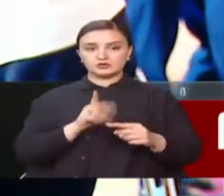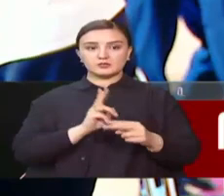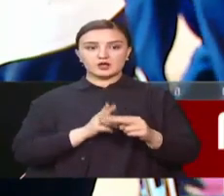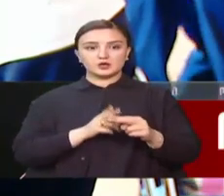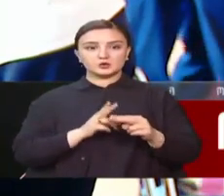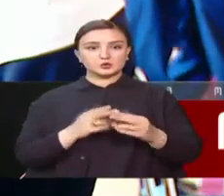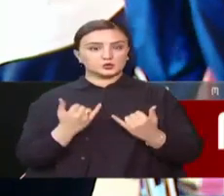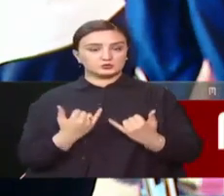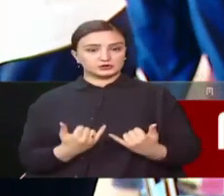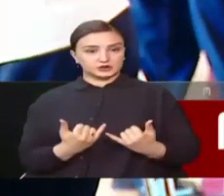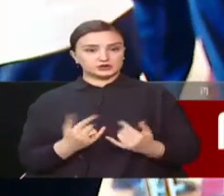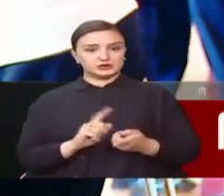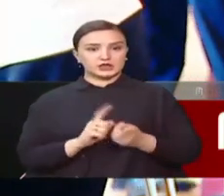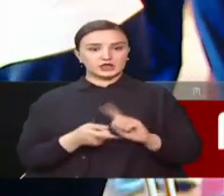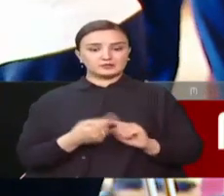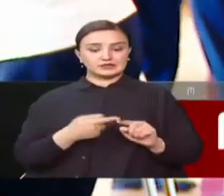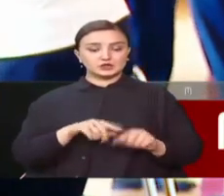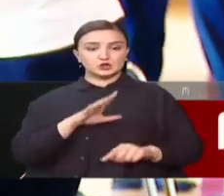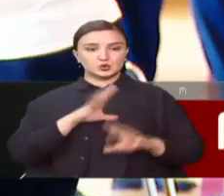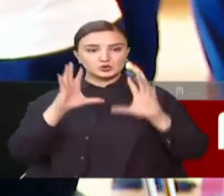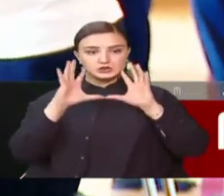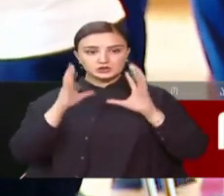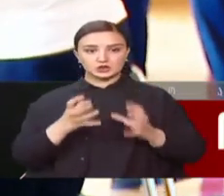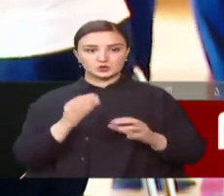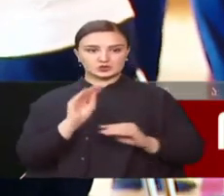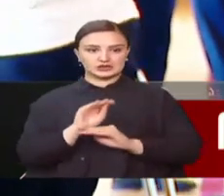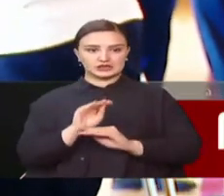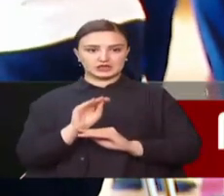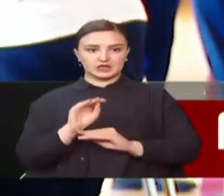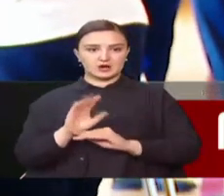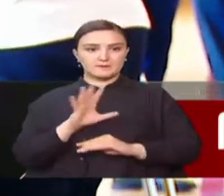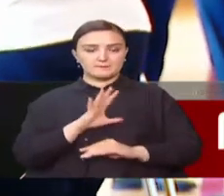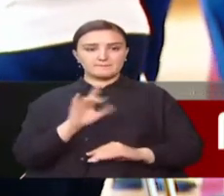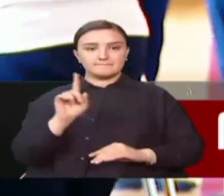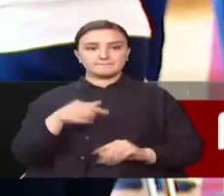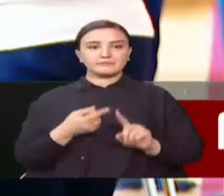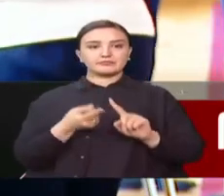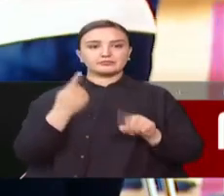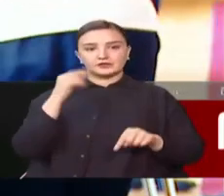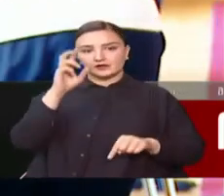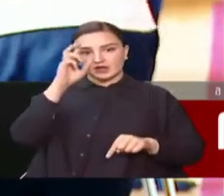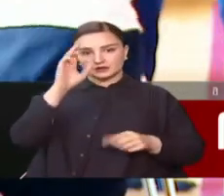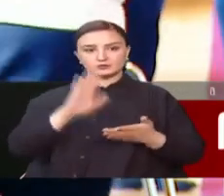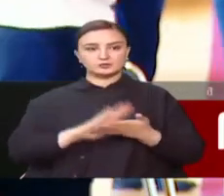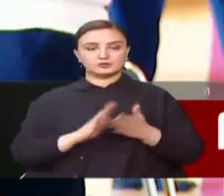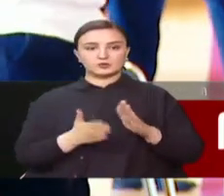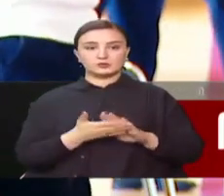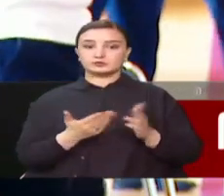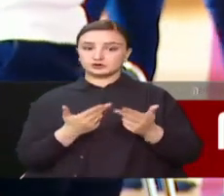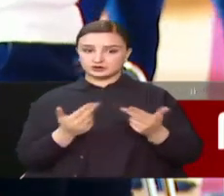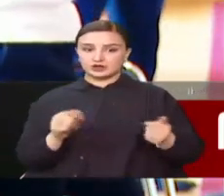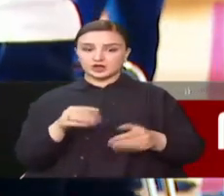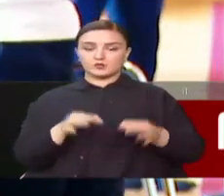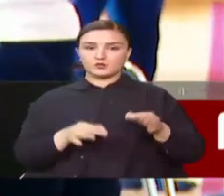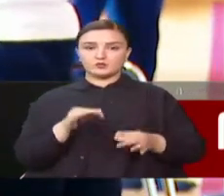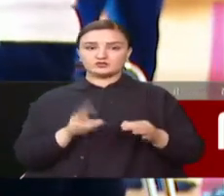Дрес, Куацухепс, Холод, Арам, это сихо, залиан серьезули критики сабаби, мачорис, инахери суплебис пиробебши, да мачорис диахис